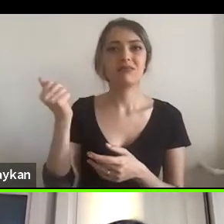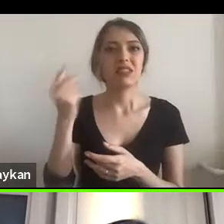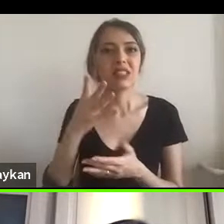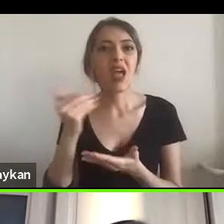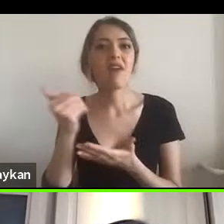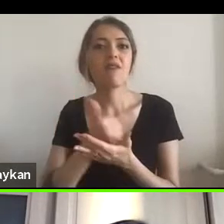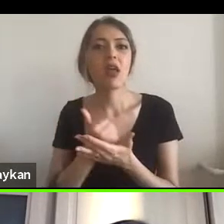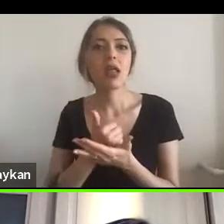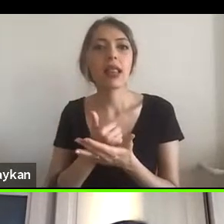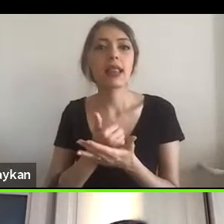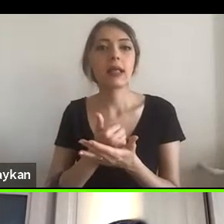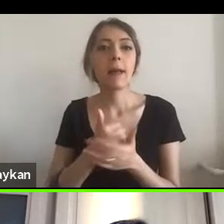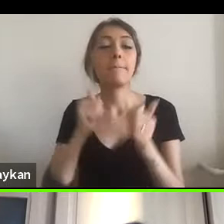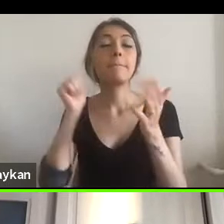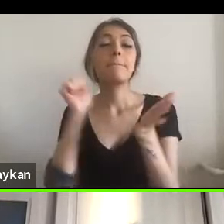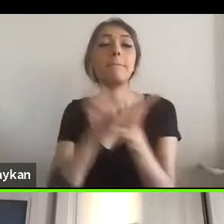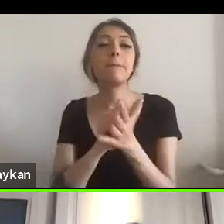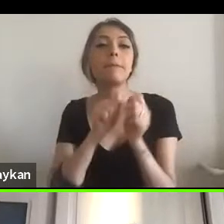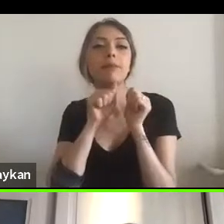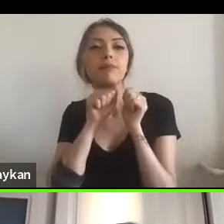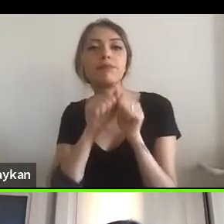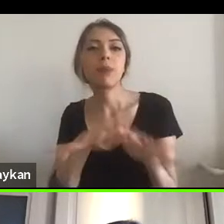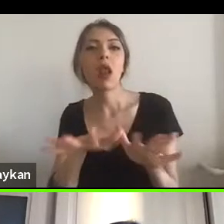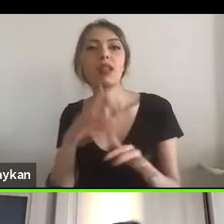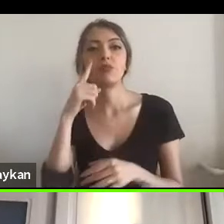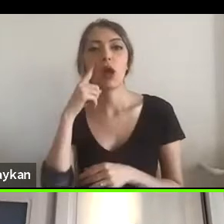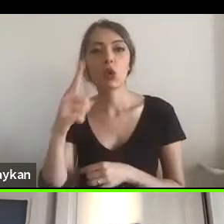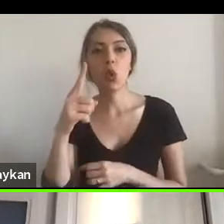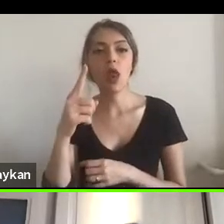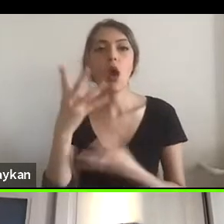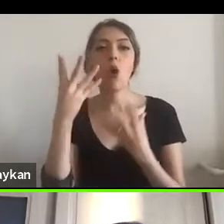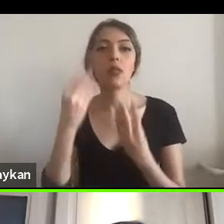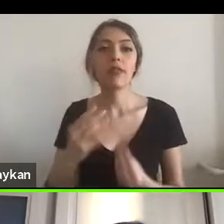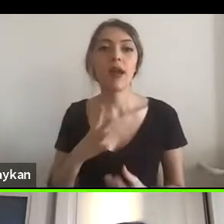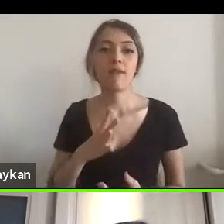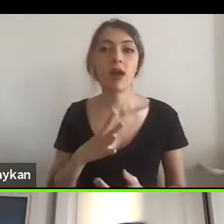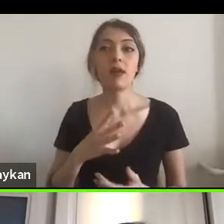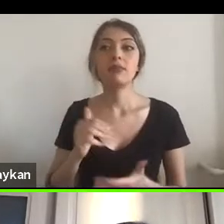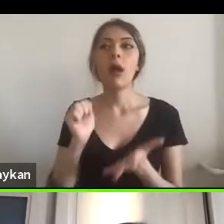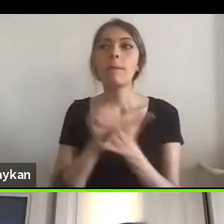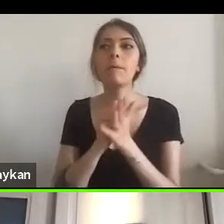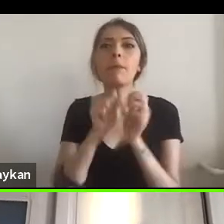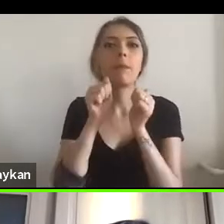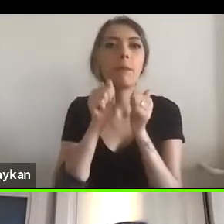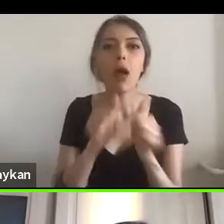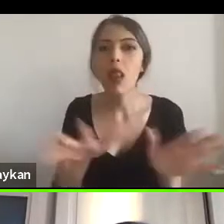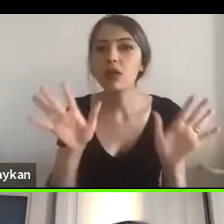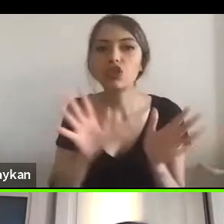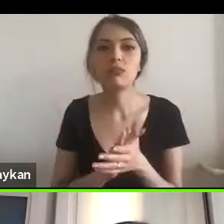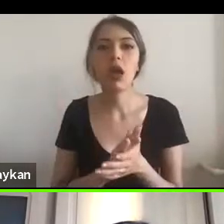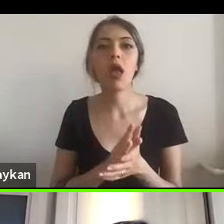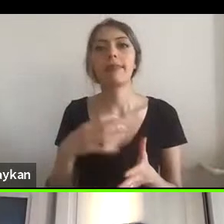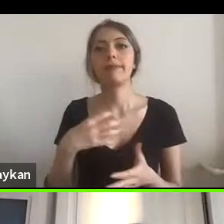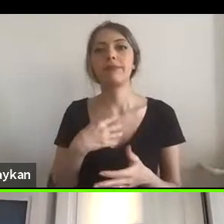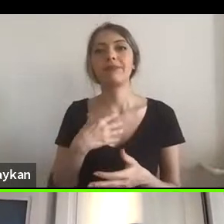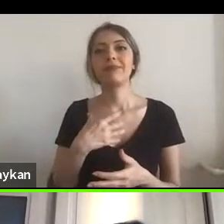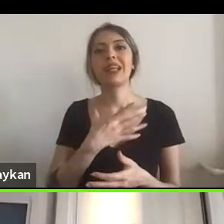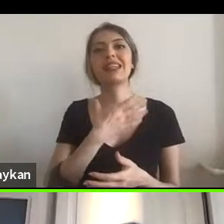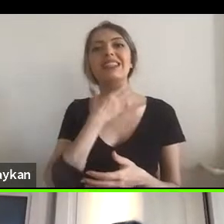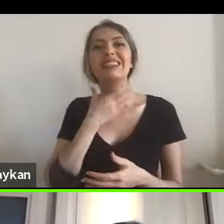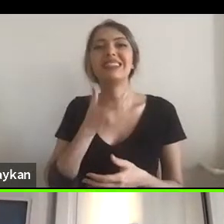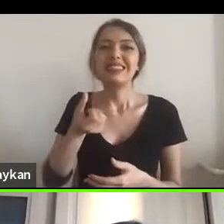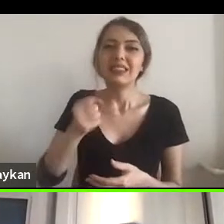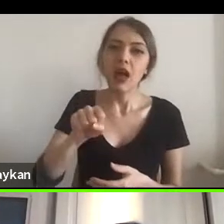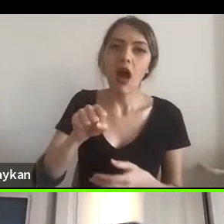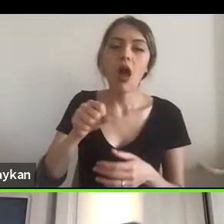yansıyan cinayetleri gösteriyor. Basına yansımayan, intihar süsü verilen kadın cinayetlerini de düşünürsek zaten